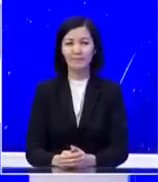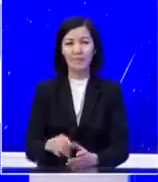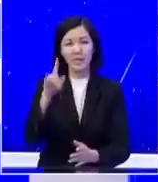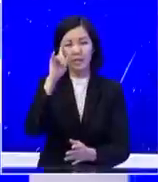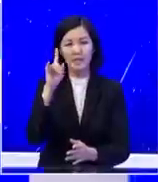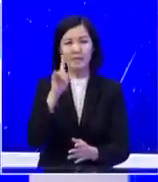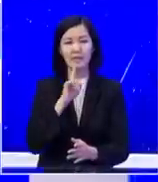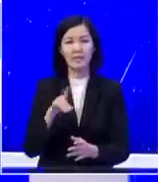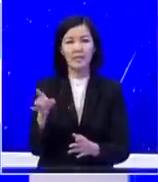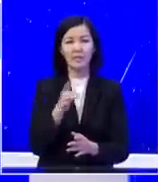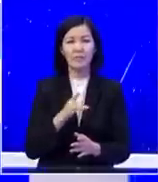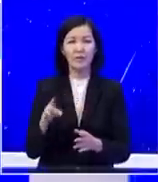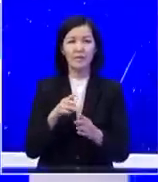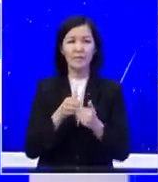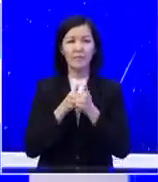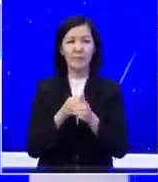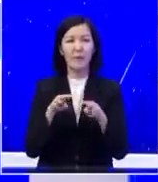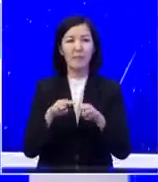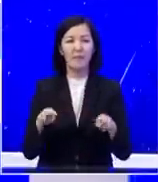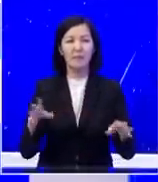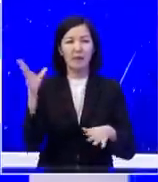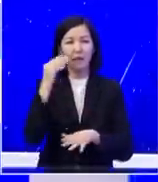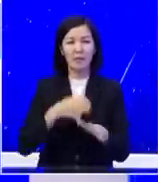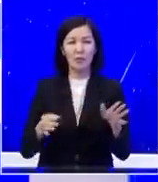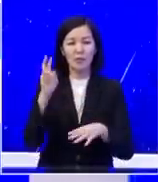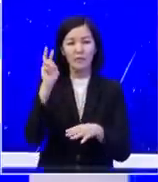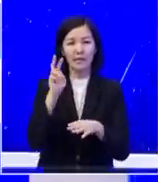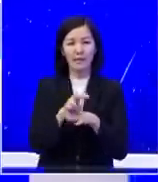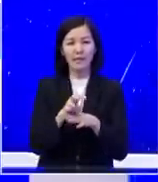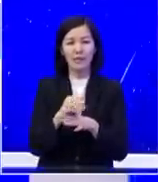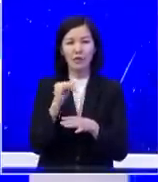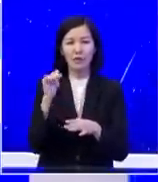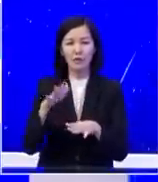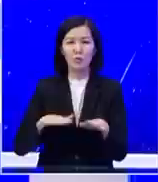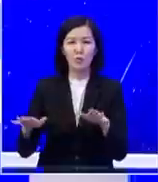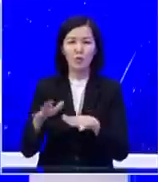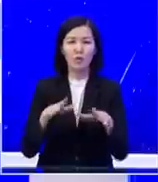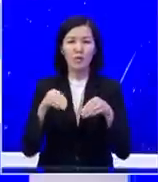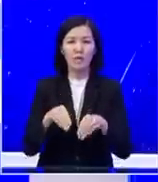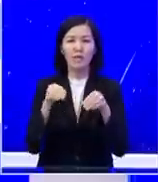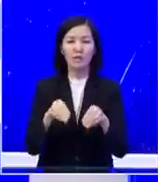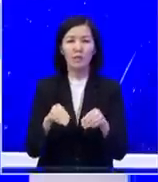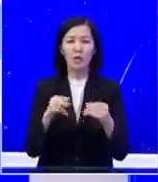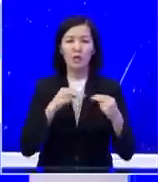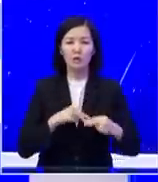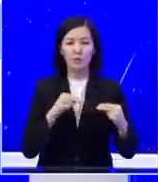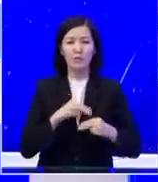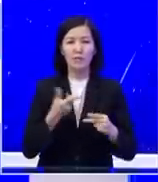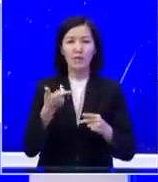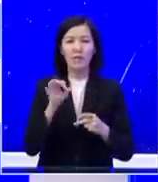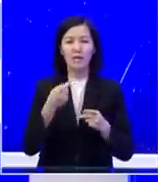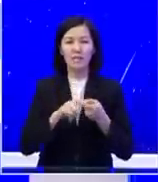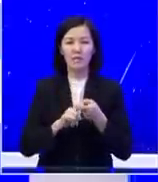Қазақстан Республикасы премьер-министрі іссапармен Алматы облысына келді. Жетісу өңіріндегі көктемгі егіс жұмыстарымен газдандыру, тұрғын үй